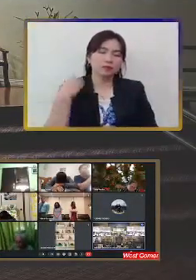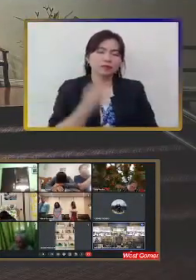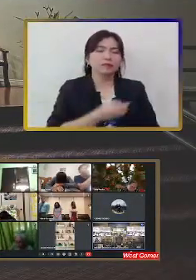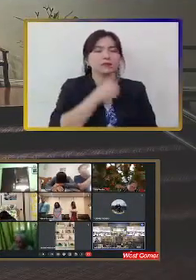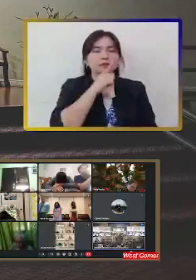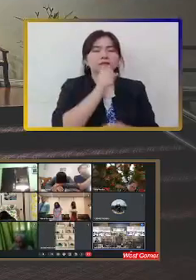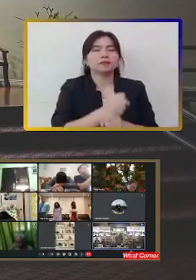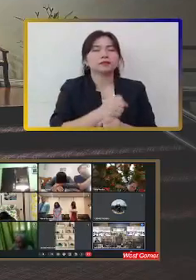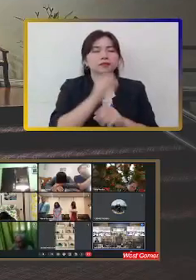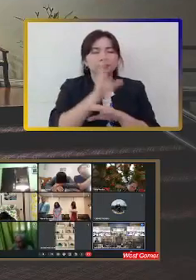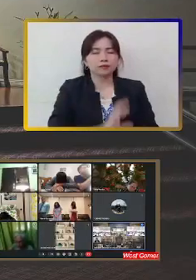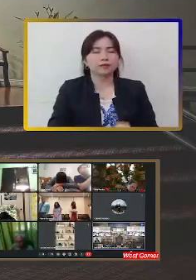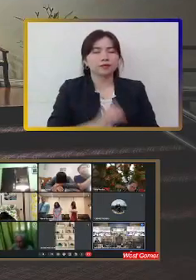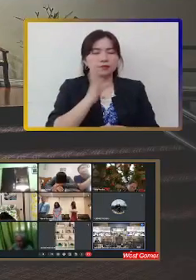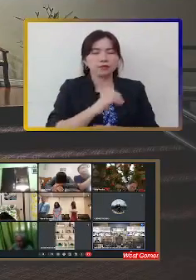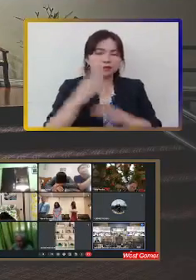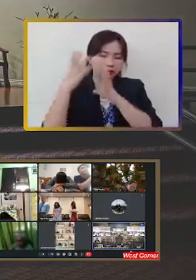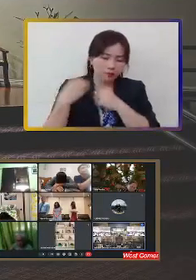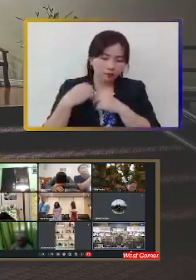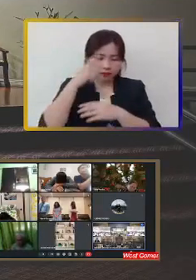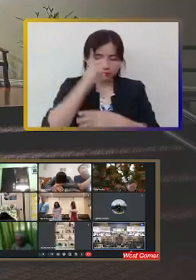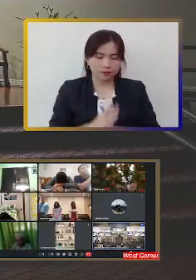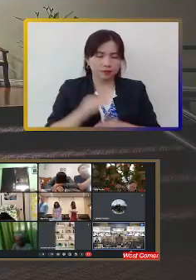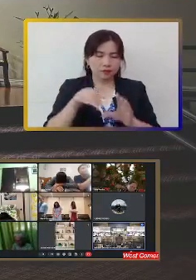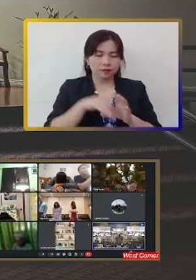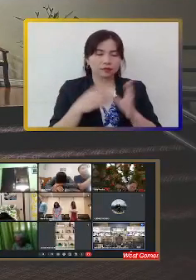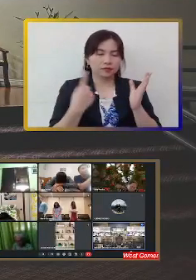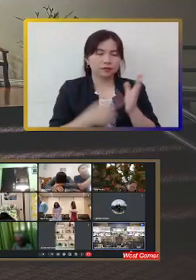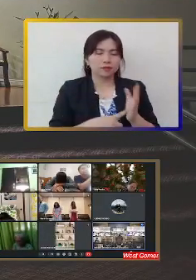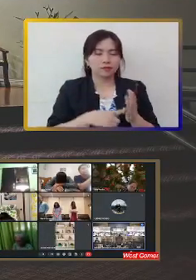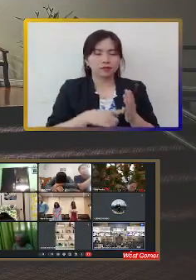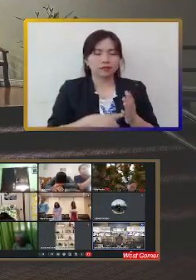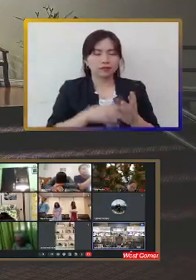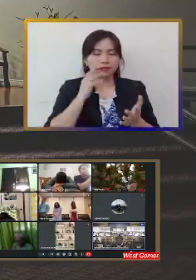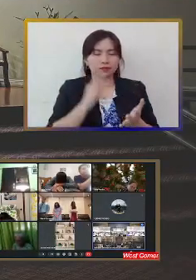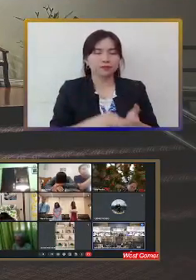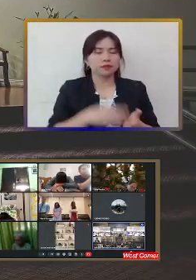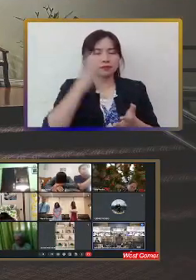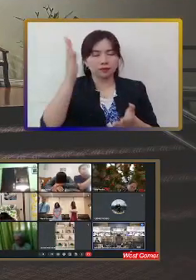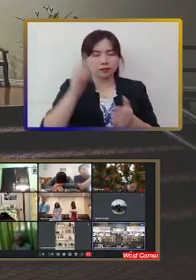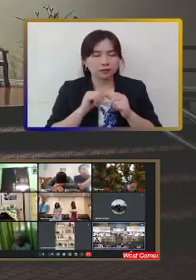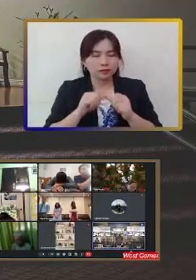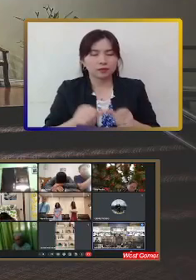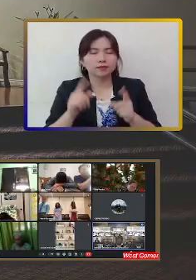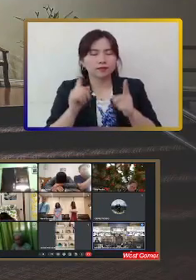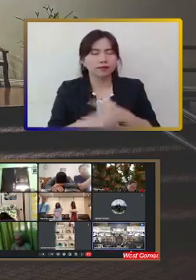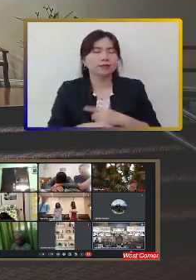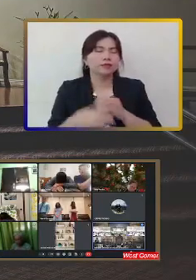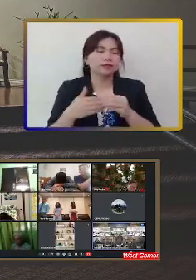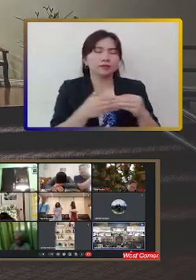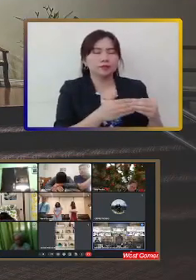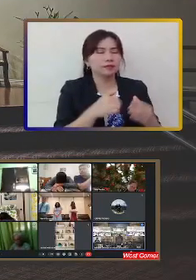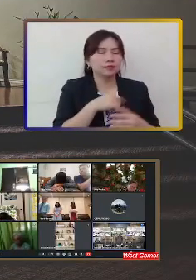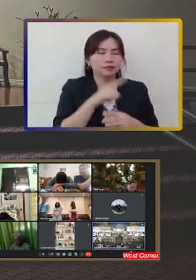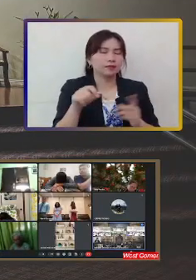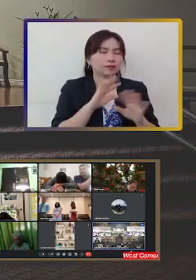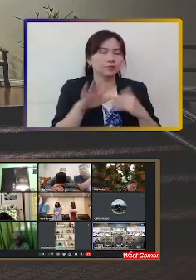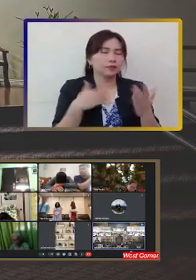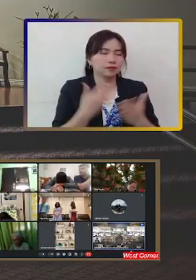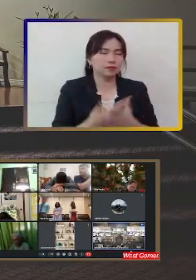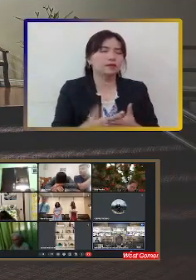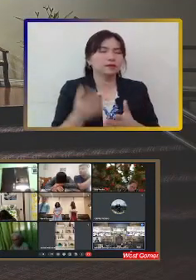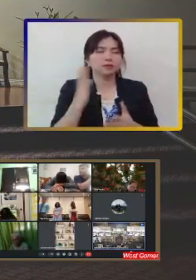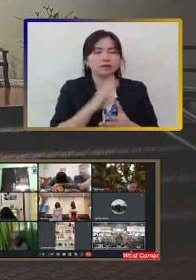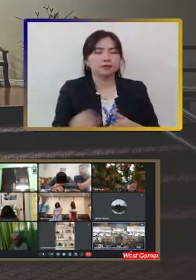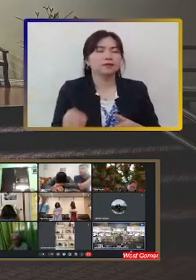kalagayan nawa Panginoon sa mensahe po na ito ay patuloy niyong pangunahan Ang inyo pong mga anak ang bawat isa po sa panginon